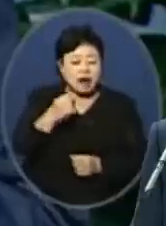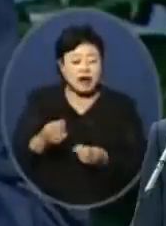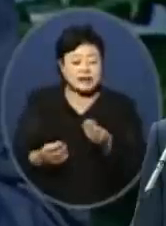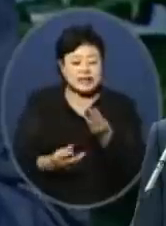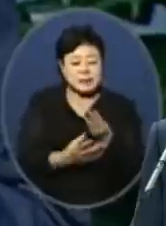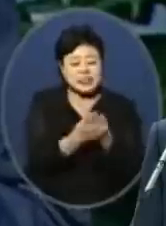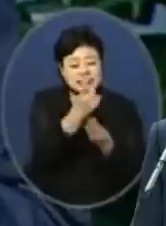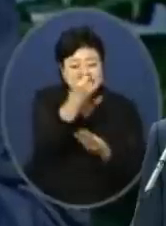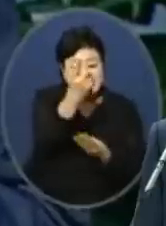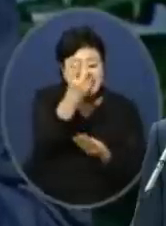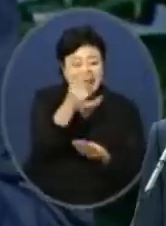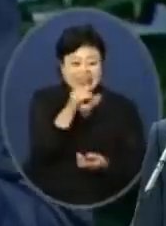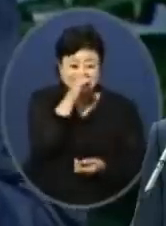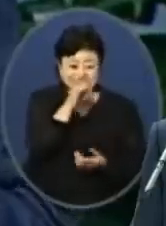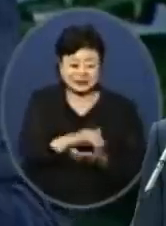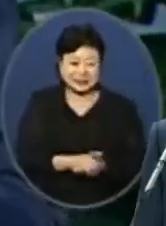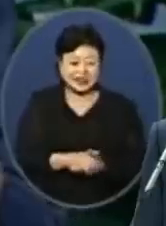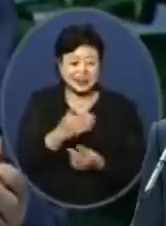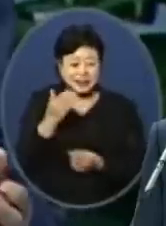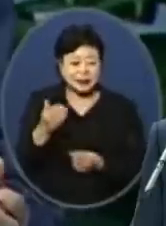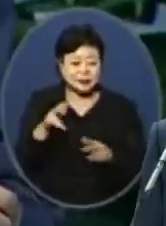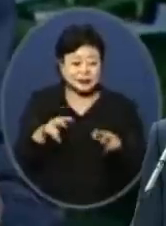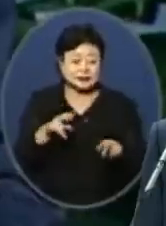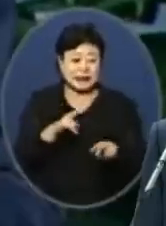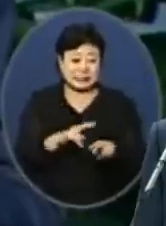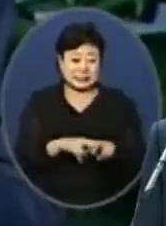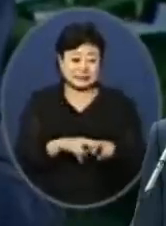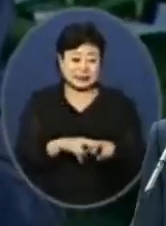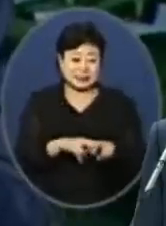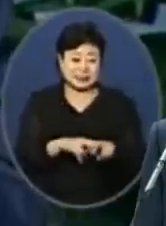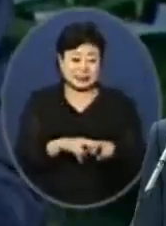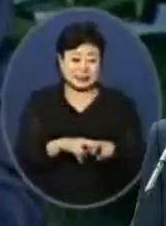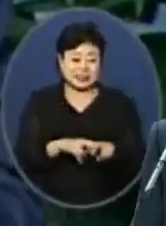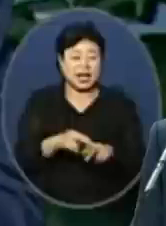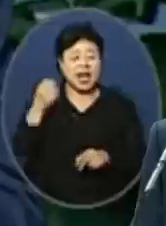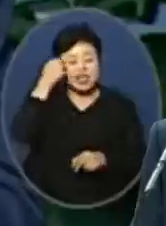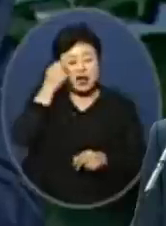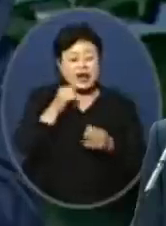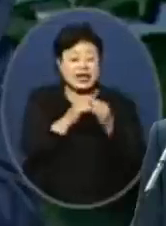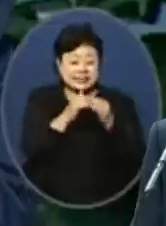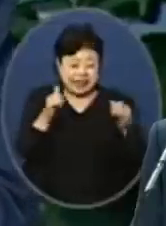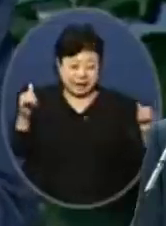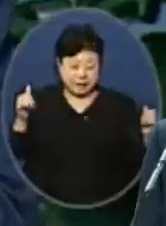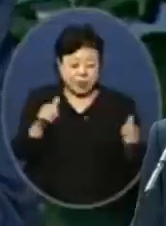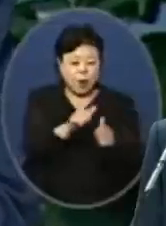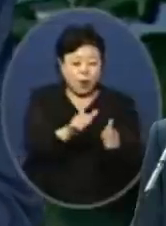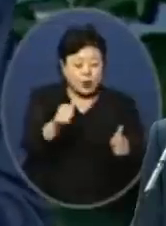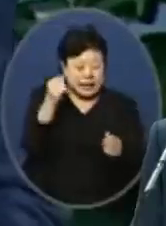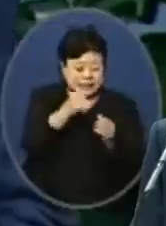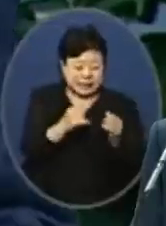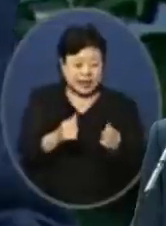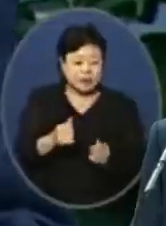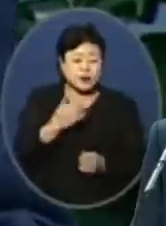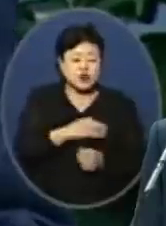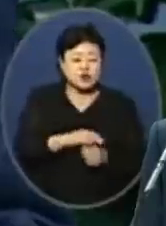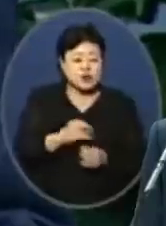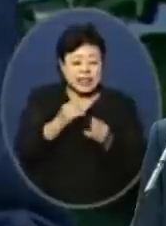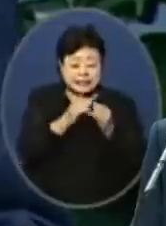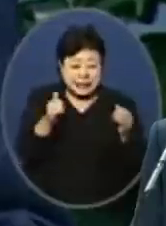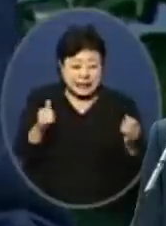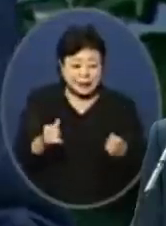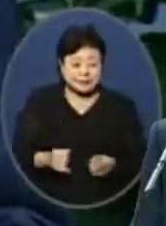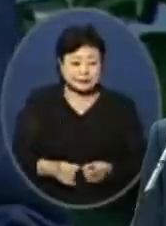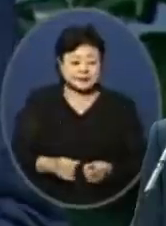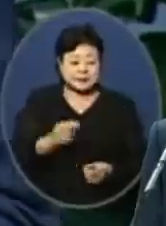되어서 삼위일체가 되어 있습니다. 여러분도 지금 앉아 계시지만 여러분이 영의 사람, 혼의 사람, 육의 사람,